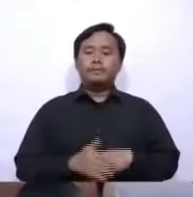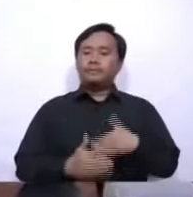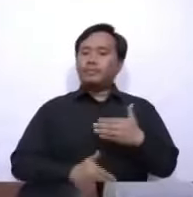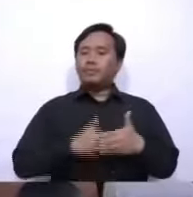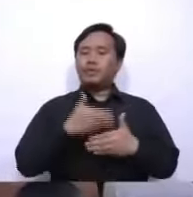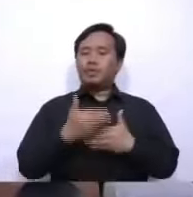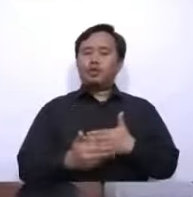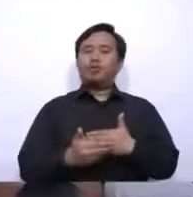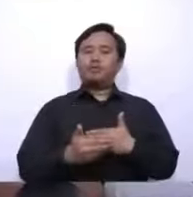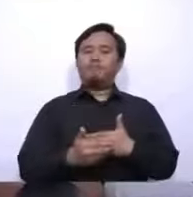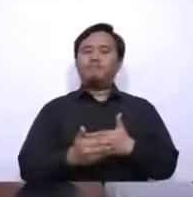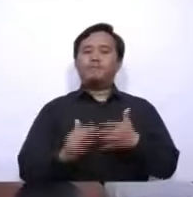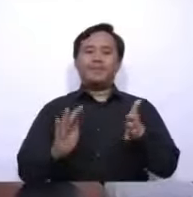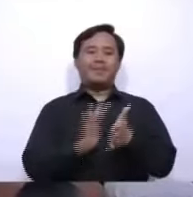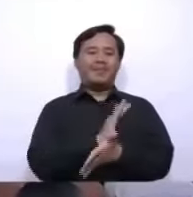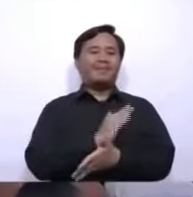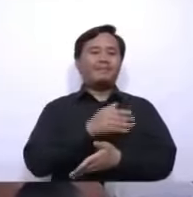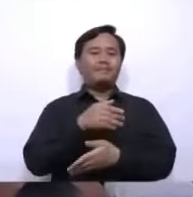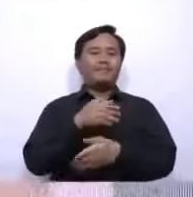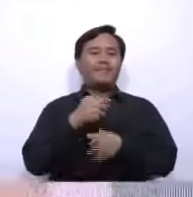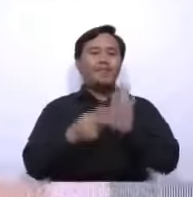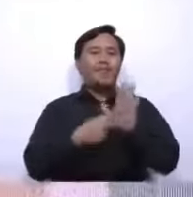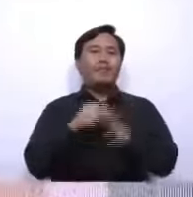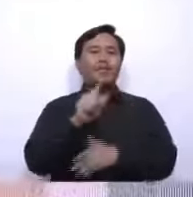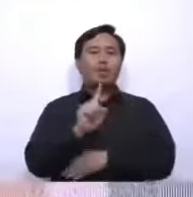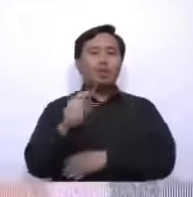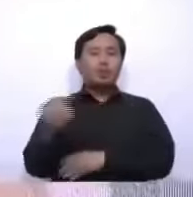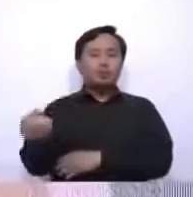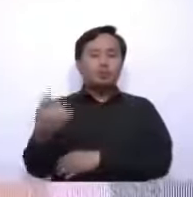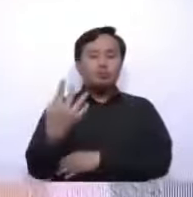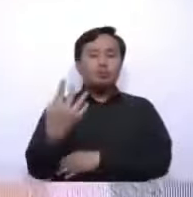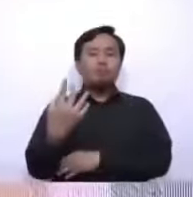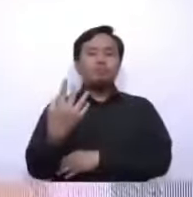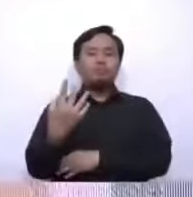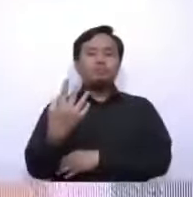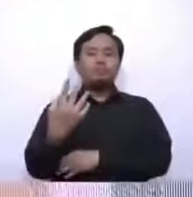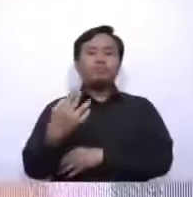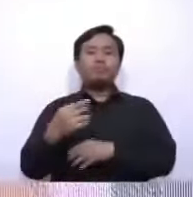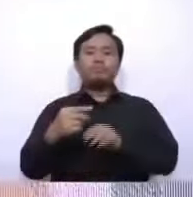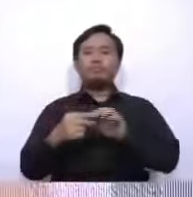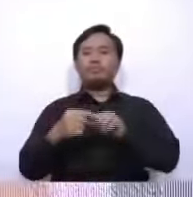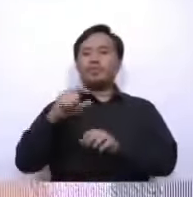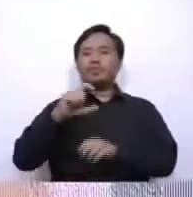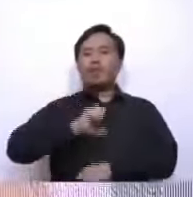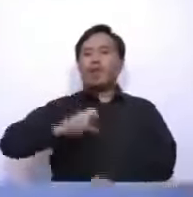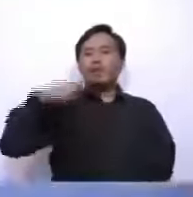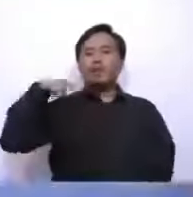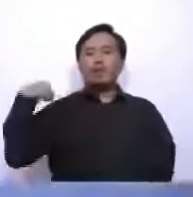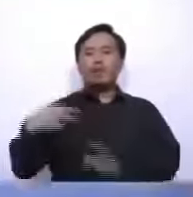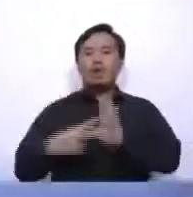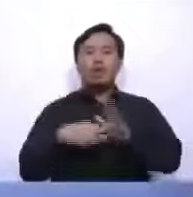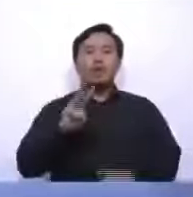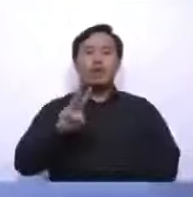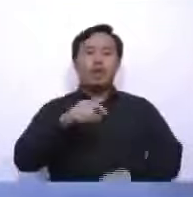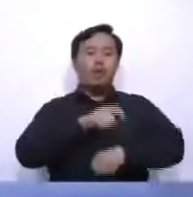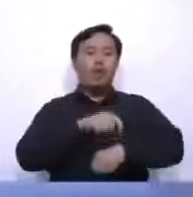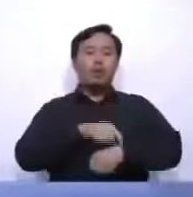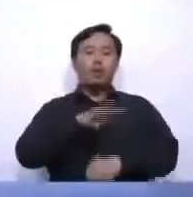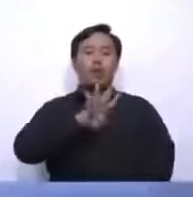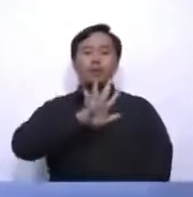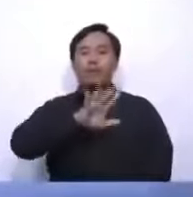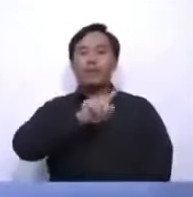Selanjutnya, saya beri kesempatan untuk Cagub nomor urut 1 menanggapi Cagub nomor urut 3. Durasi Anda